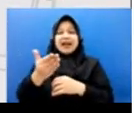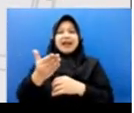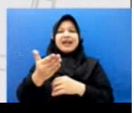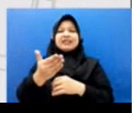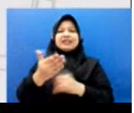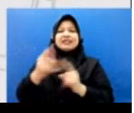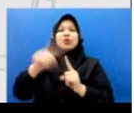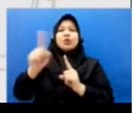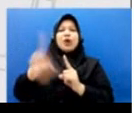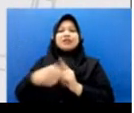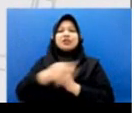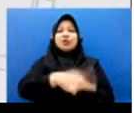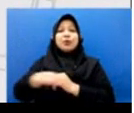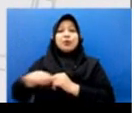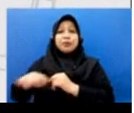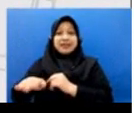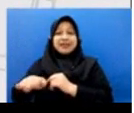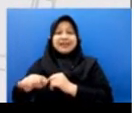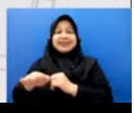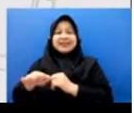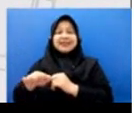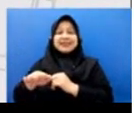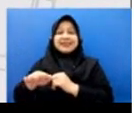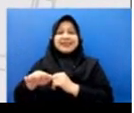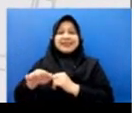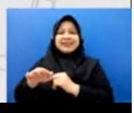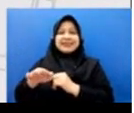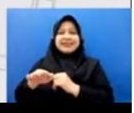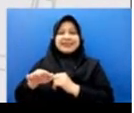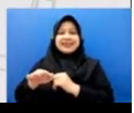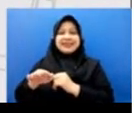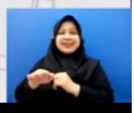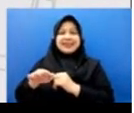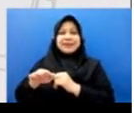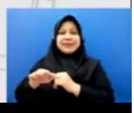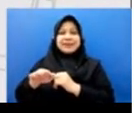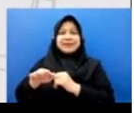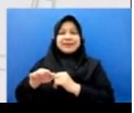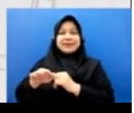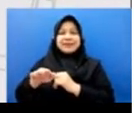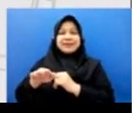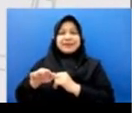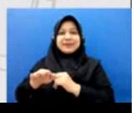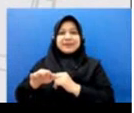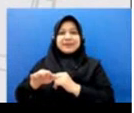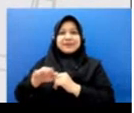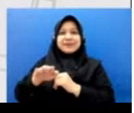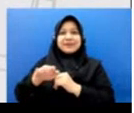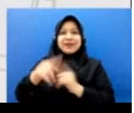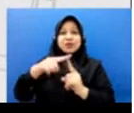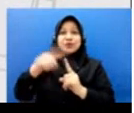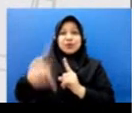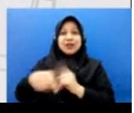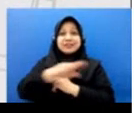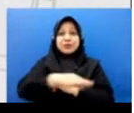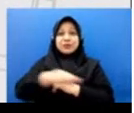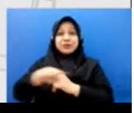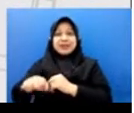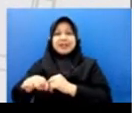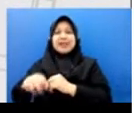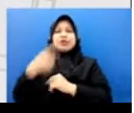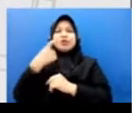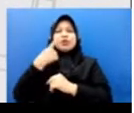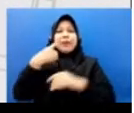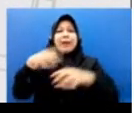untuk secara rutin mempost praktek saya saja, saya berpikir mereka